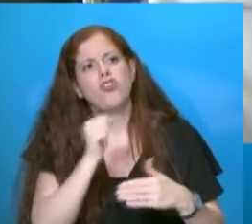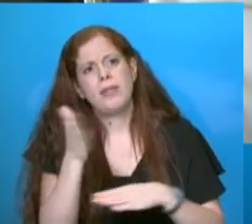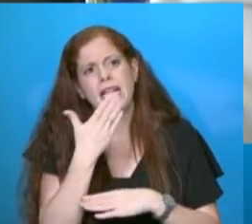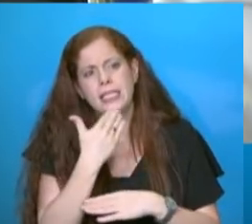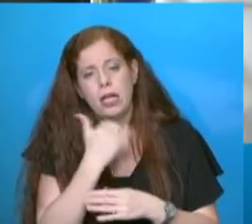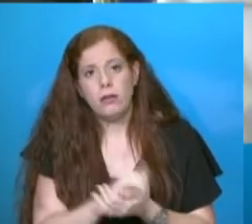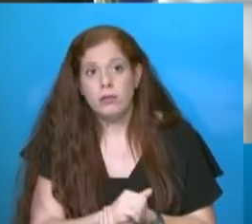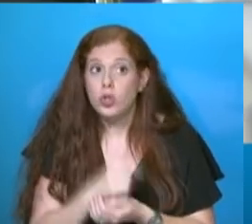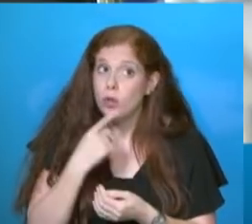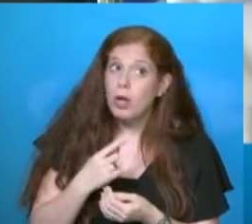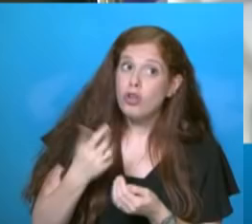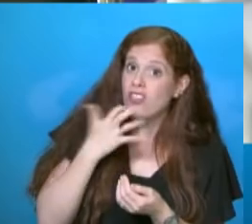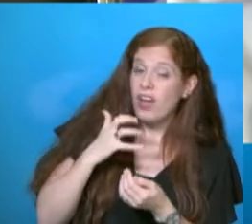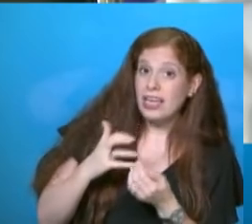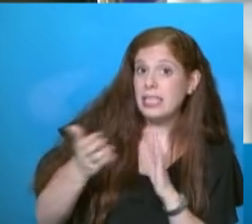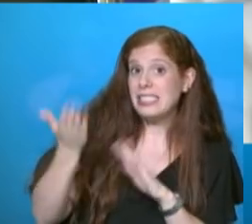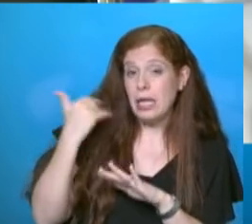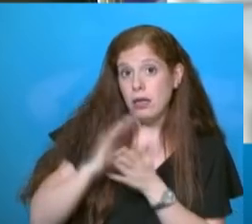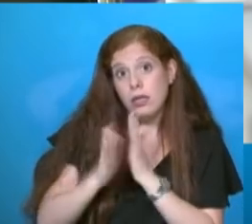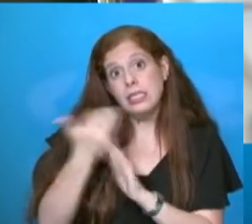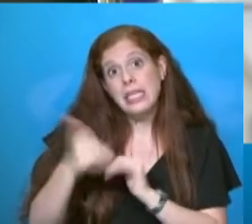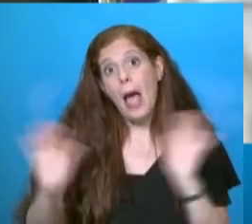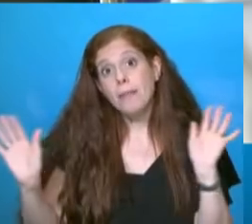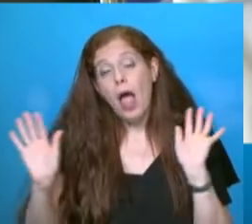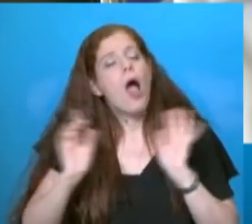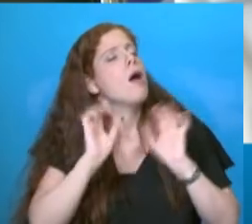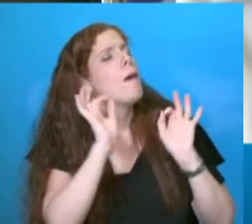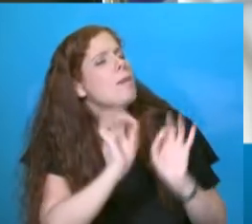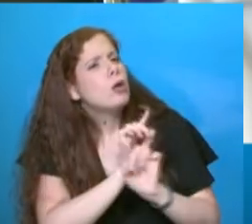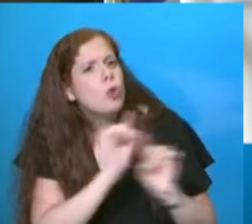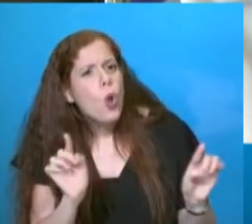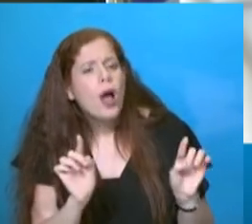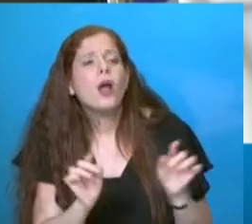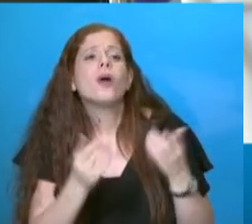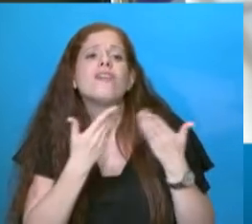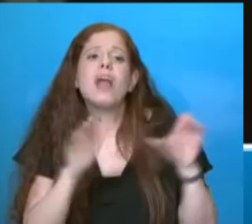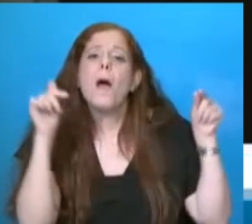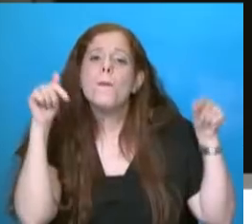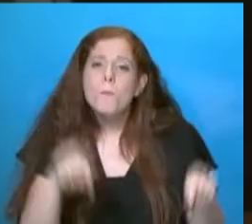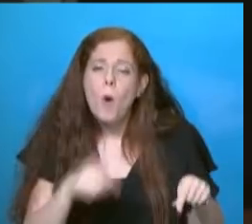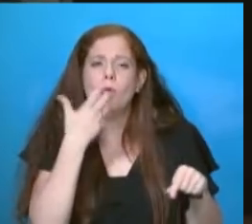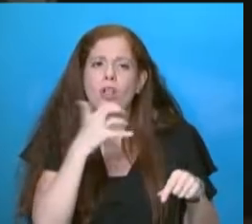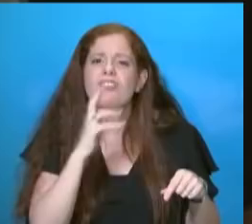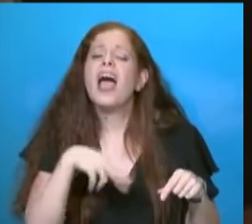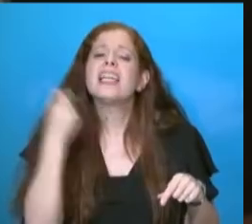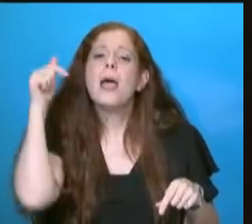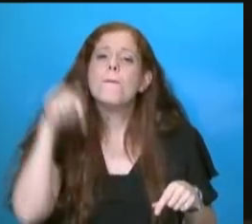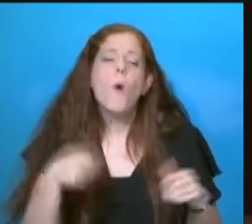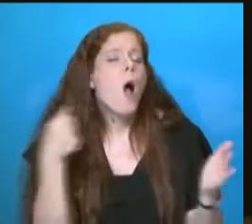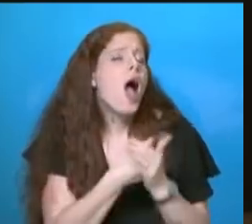כבר היסטוריה מבחינתך, ואתה ממש, ממש לא. אנחנו נפתח פה את המשרדים של נגב והגליל, בתוך טבריה. אני אהיה פה עד הרגע האחרון.